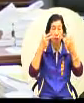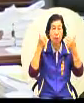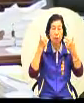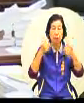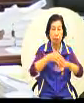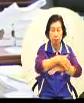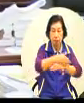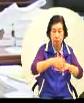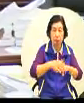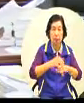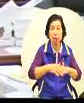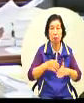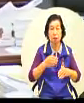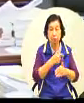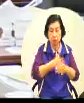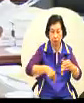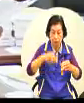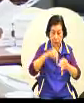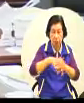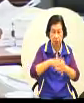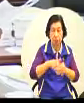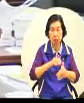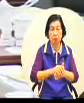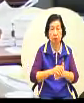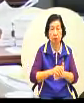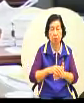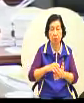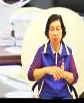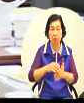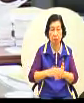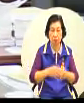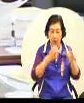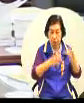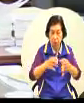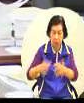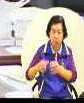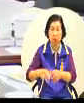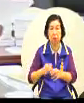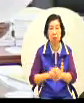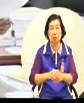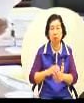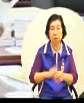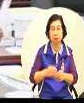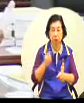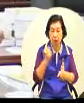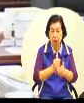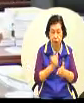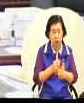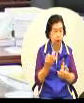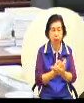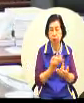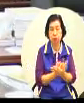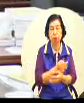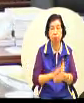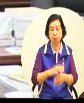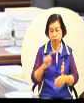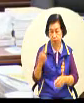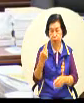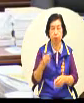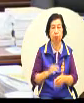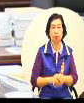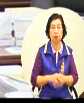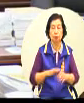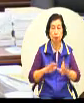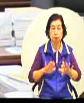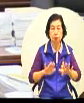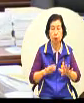设无法落实的主要的原因。那么我就举两个例子，